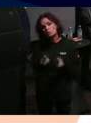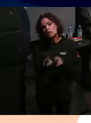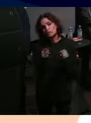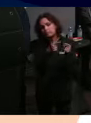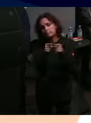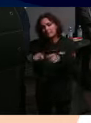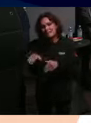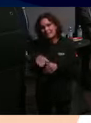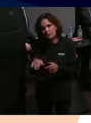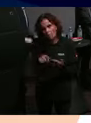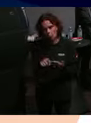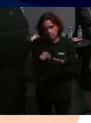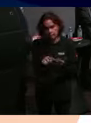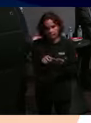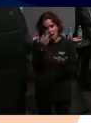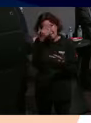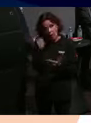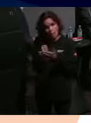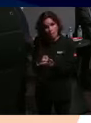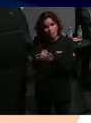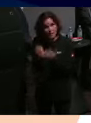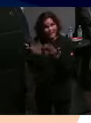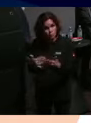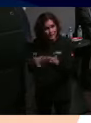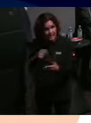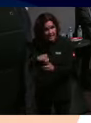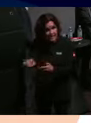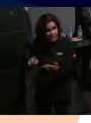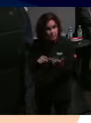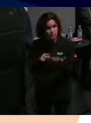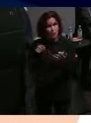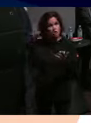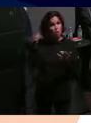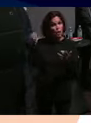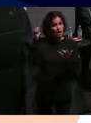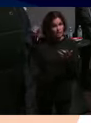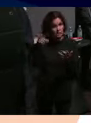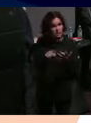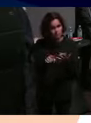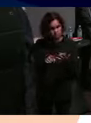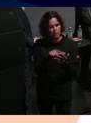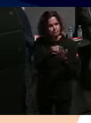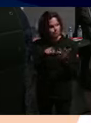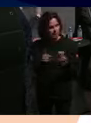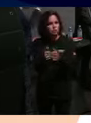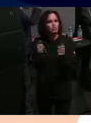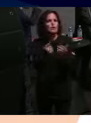sektorer. Hva med varmepumper i industrien og solkraft? Her ligger det også store